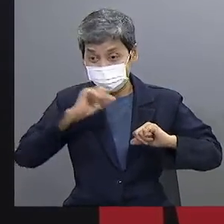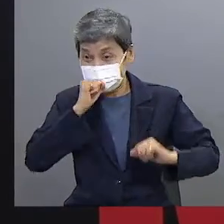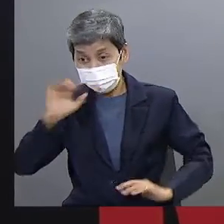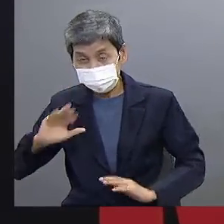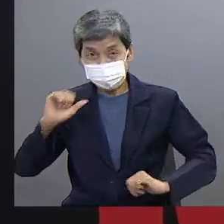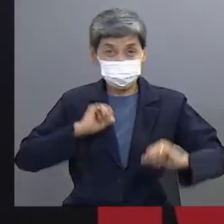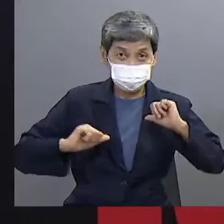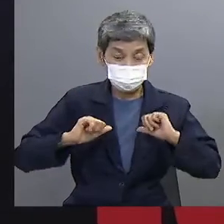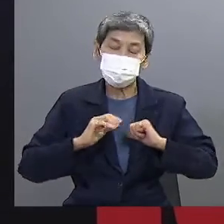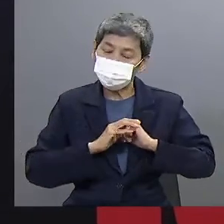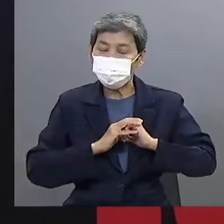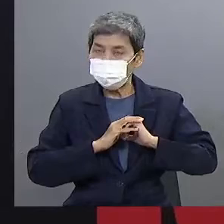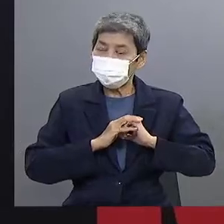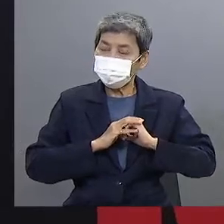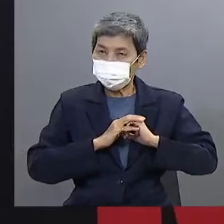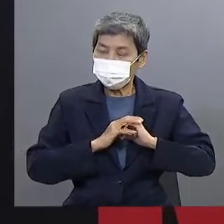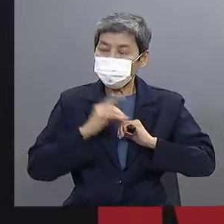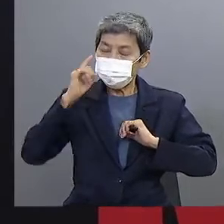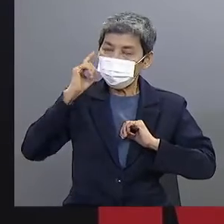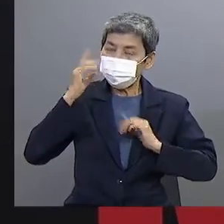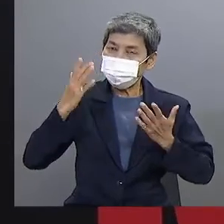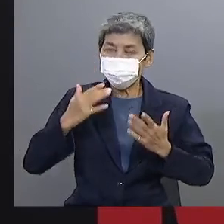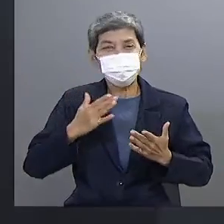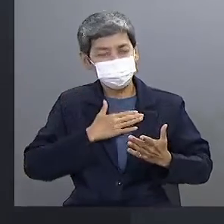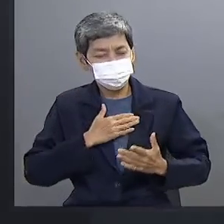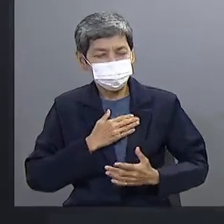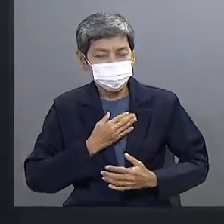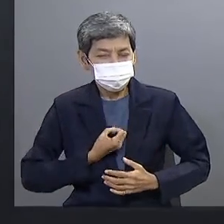เป็นอีกรูปแบบหนึ่งจริงๆก็ตื่นเต้นด้วยครับ